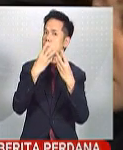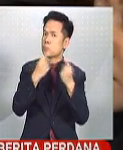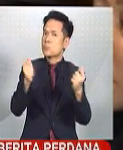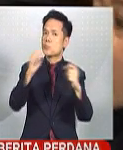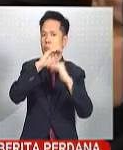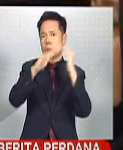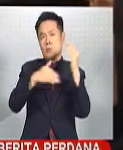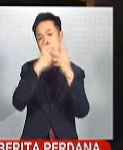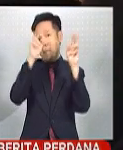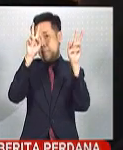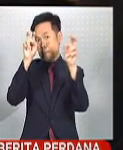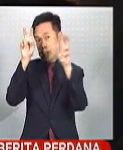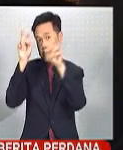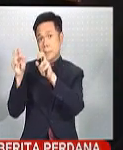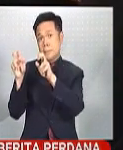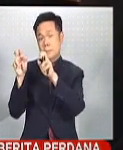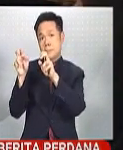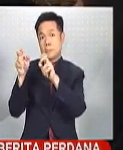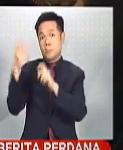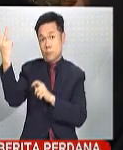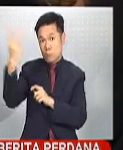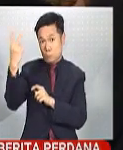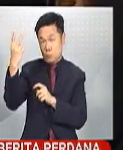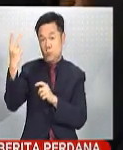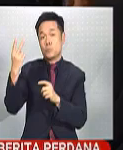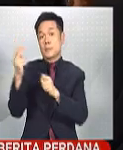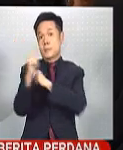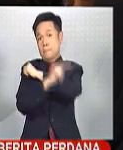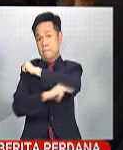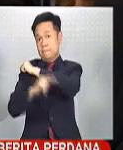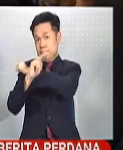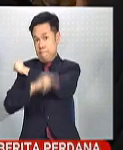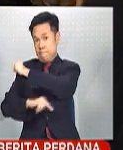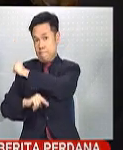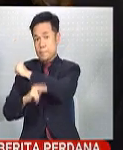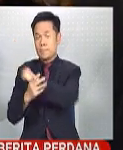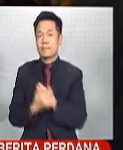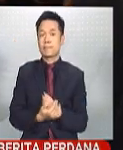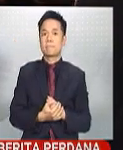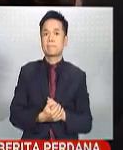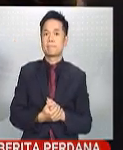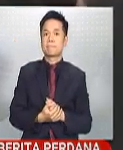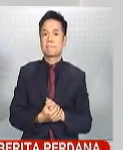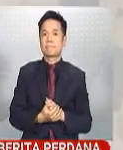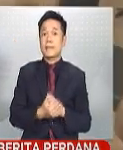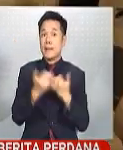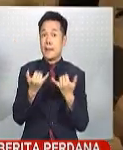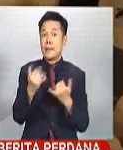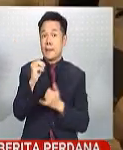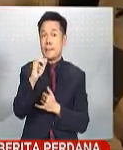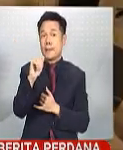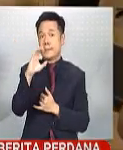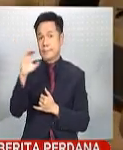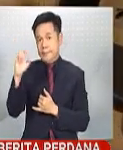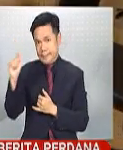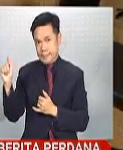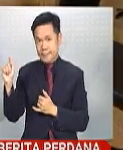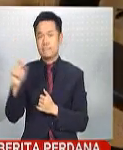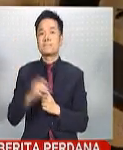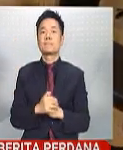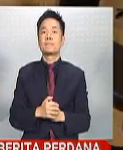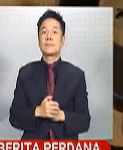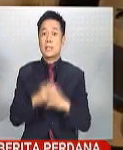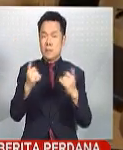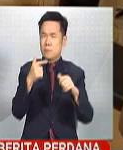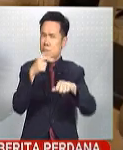ketumbuh dalam kita berbincang mengenai dengan MACC itu. Okay. Ini bukan saja tepat pada